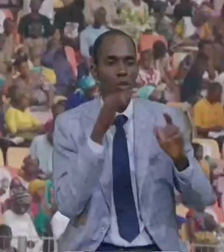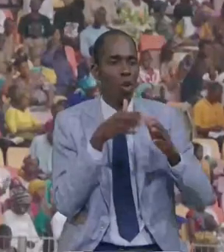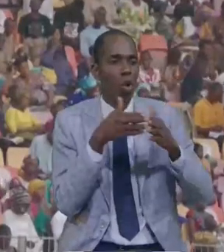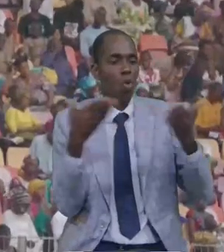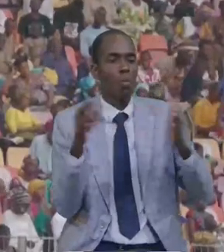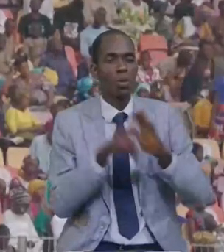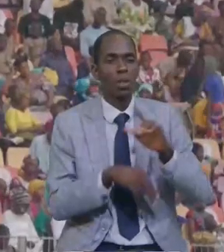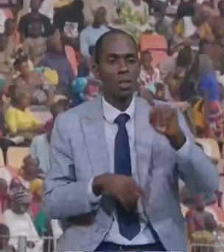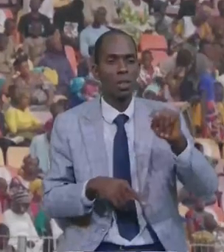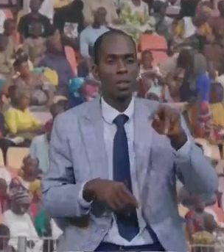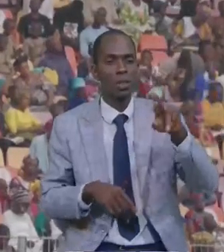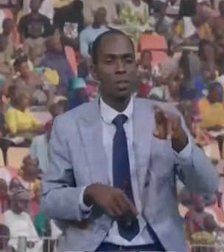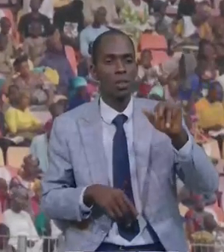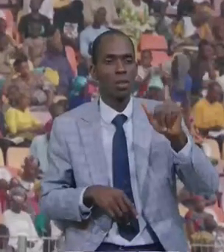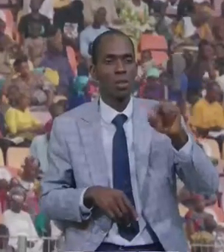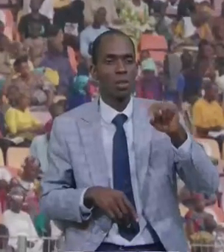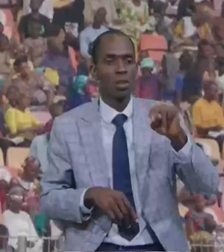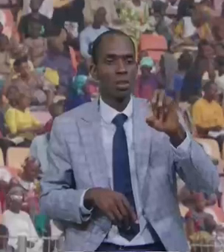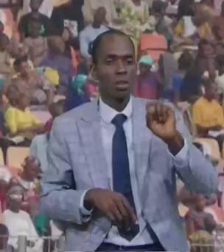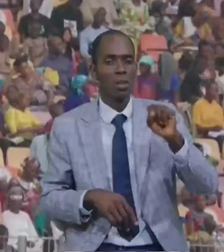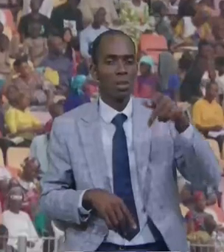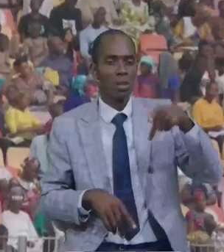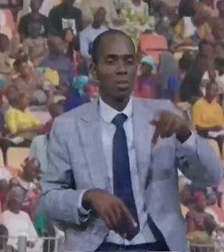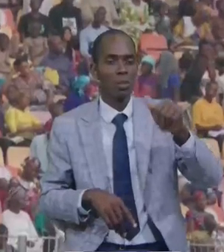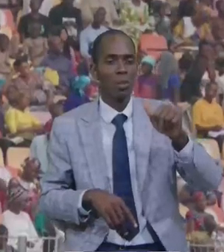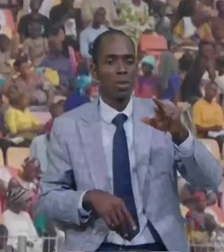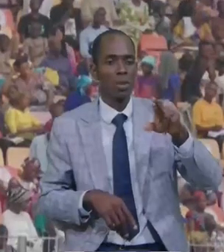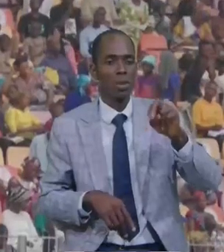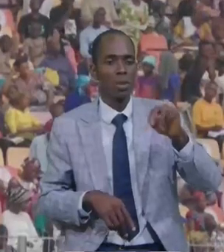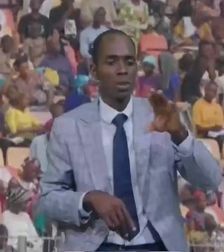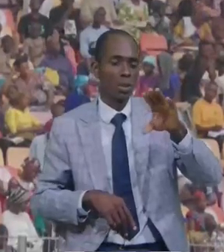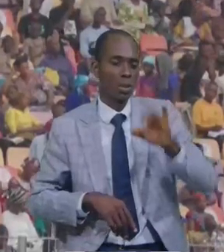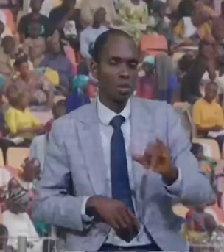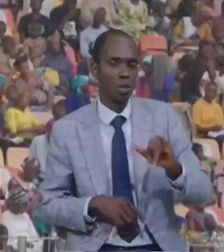transparente. Et la conscience te rend témoignage.